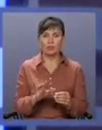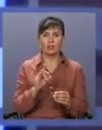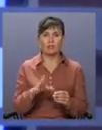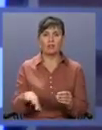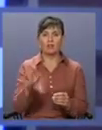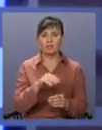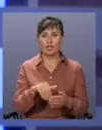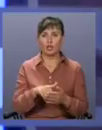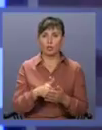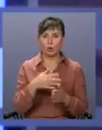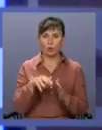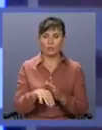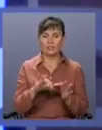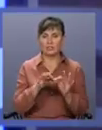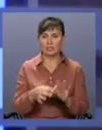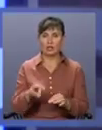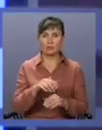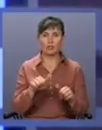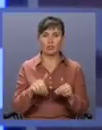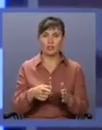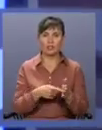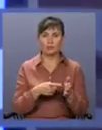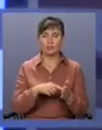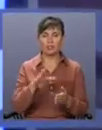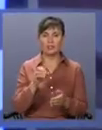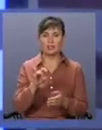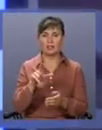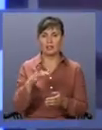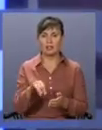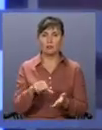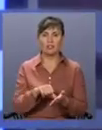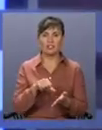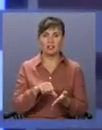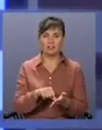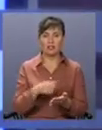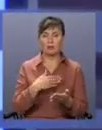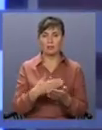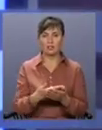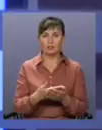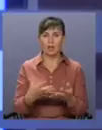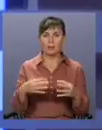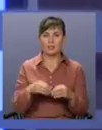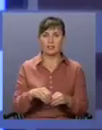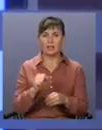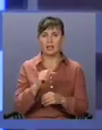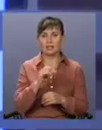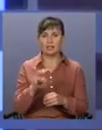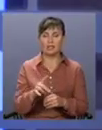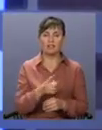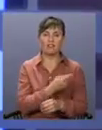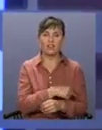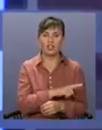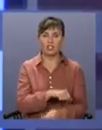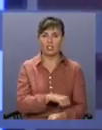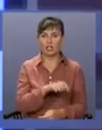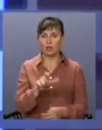всех новшествах детальнее мы решили расспросить Сергея Авченко, представителя общественного объединения ОСА. Сами врачи-наркологи